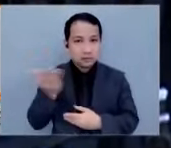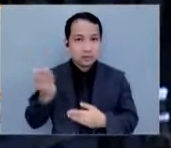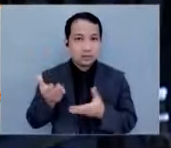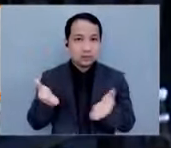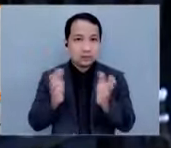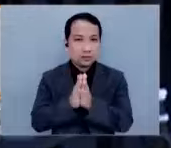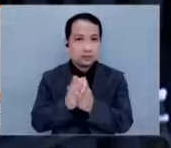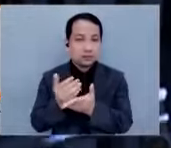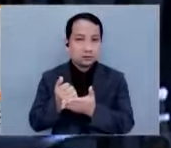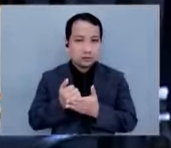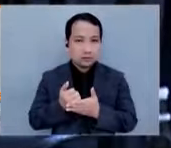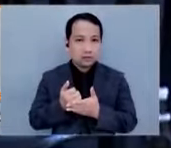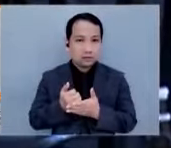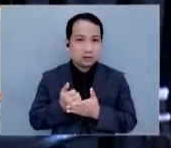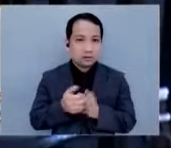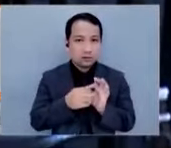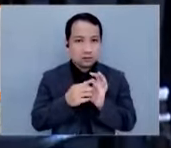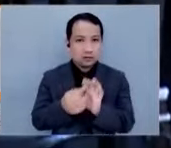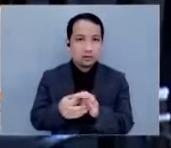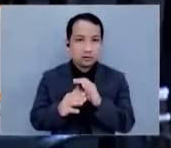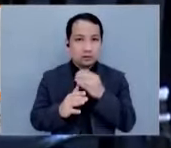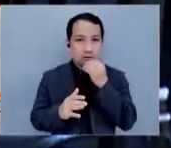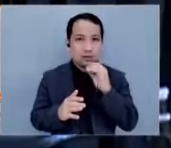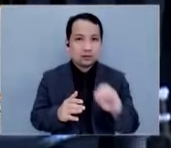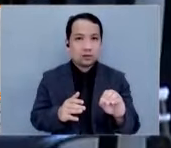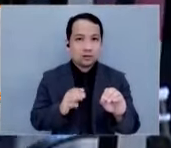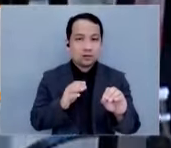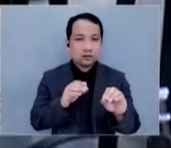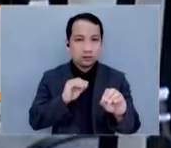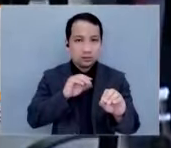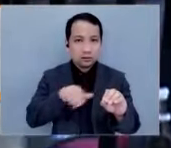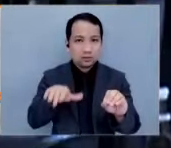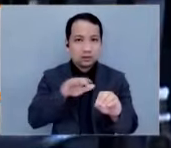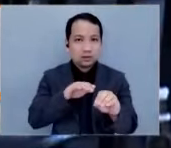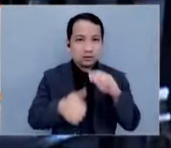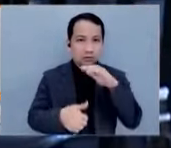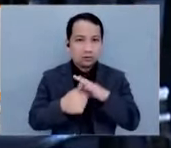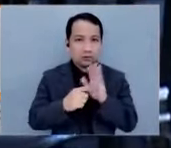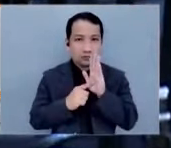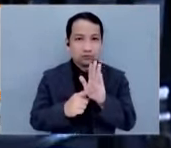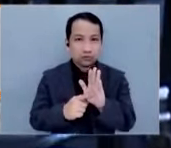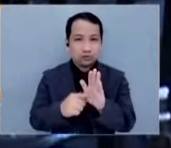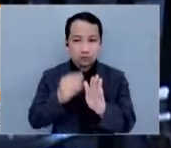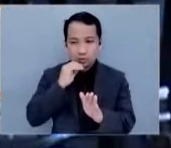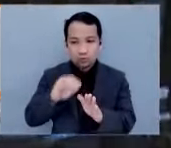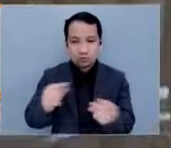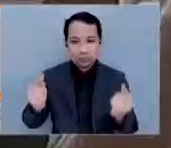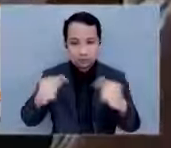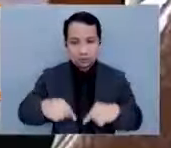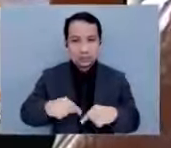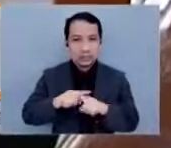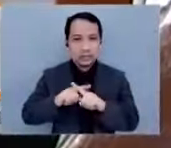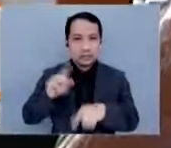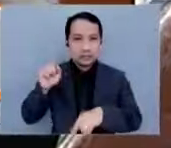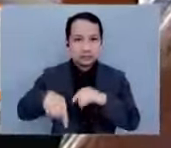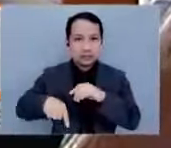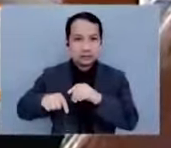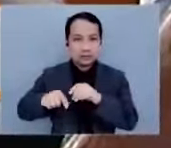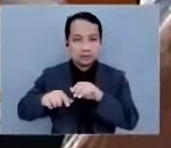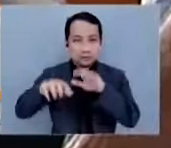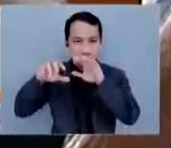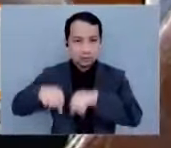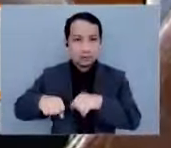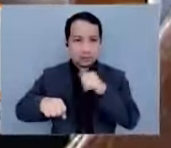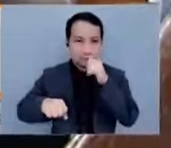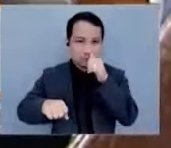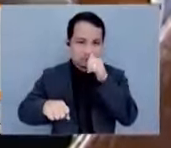Senator Robin Padilla na show cause order lang ang i-issue laban kay Kibuloy sa halip na arrest order. Ngayong araw din ang deadline